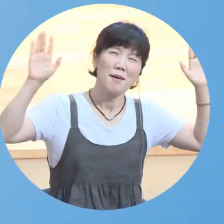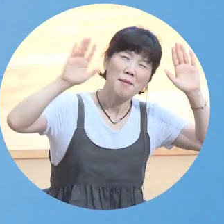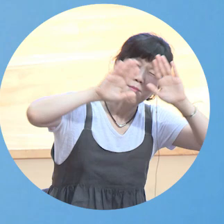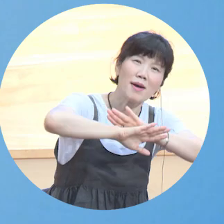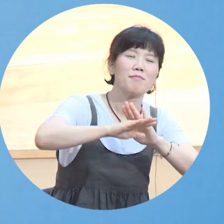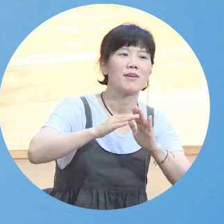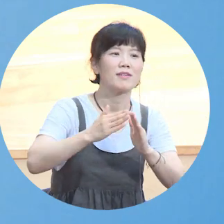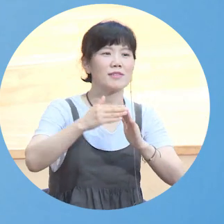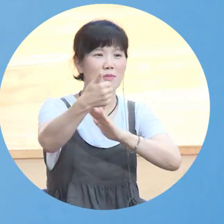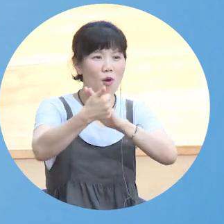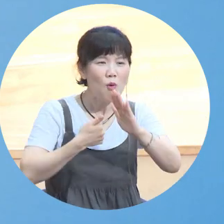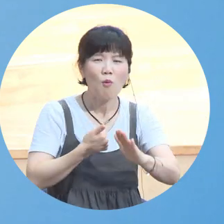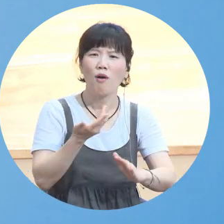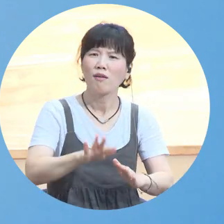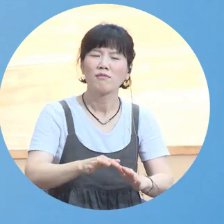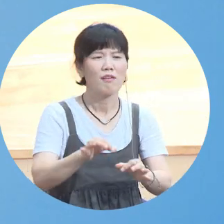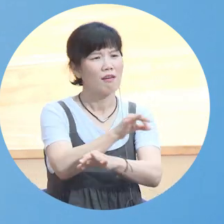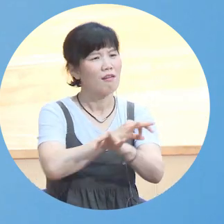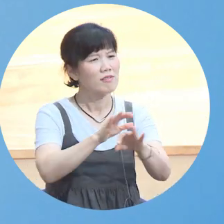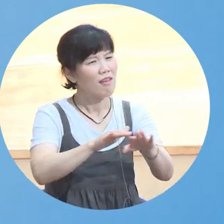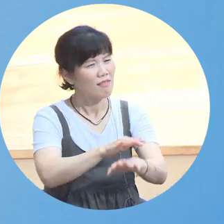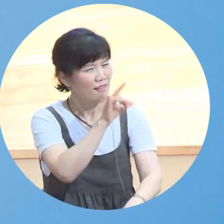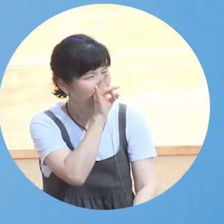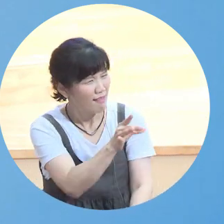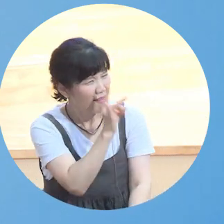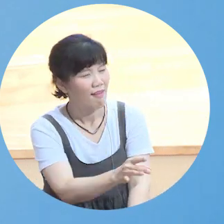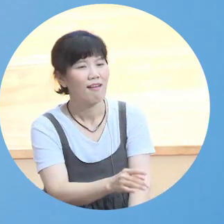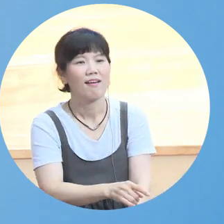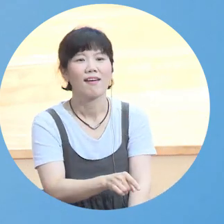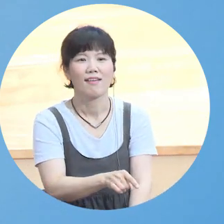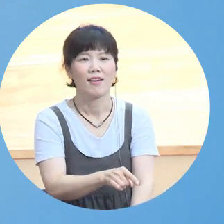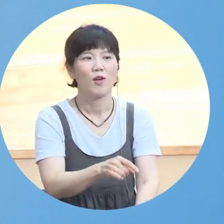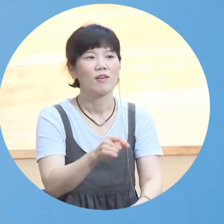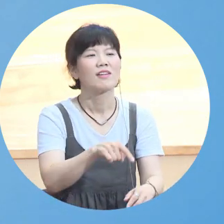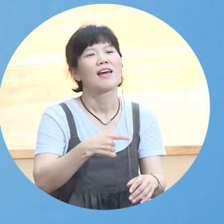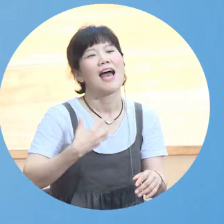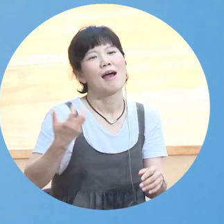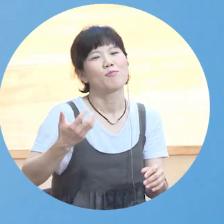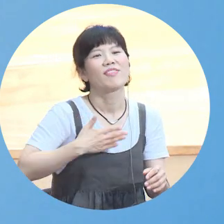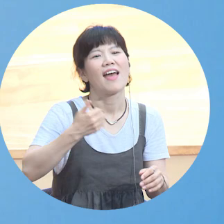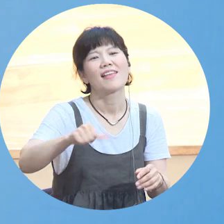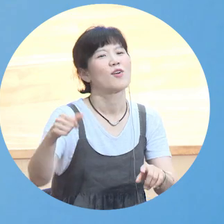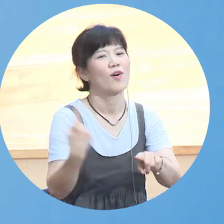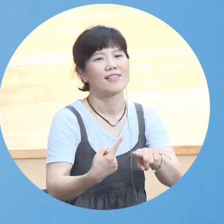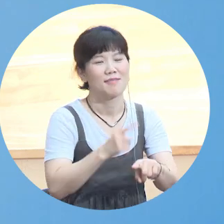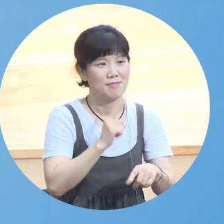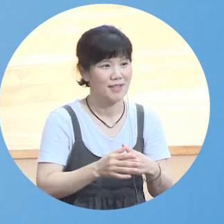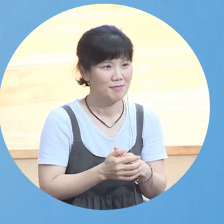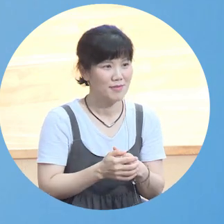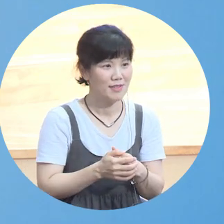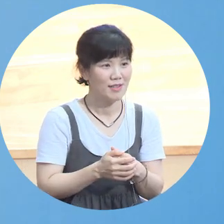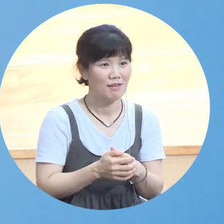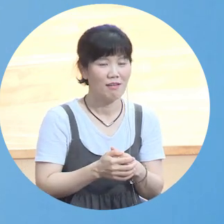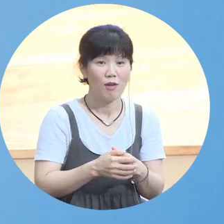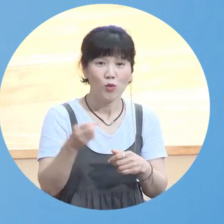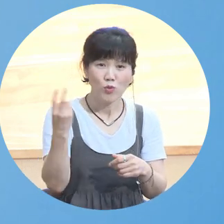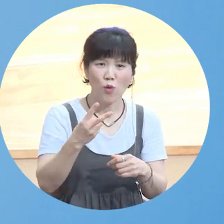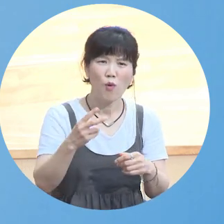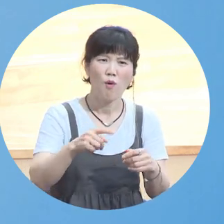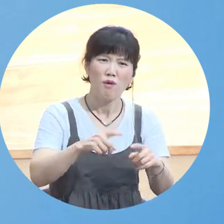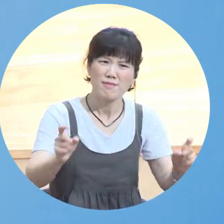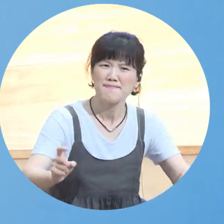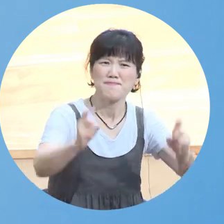압박 또 다른 아픈 내 아들일 수 있습니다 그래서 가정의 불어 값이 5 칠흑 역삼